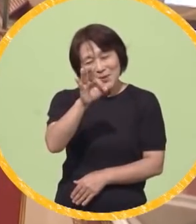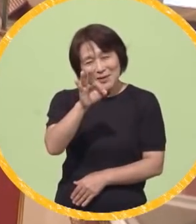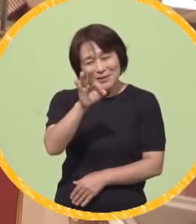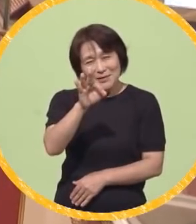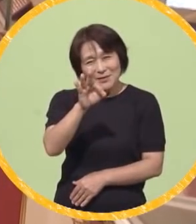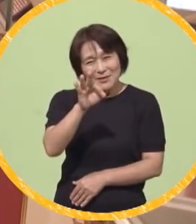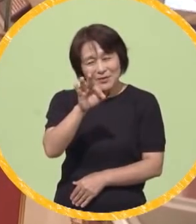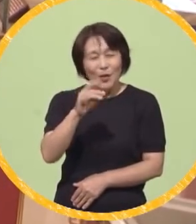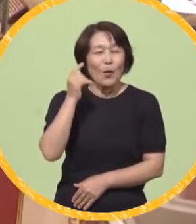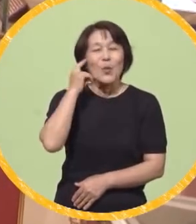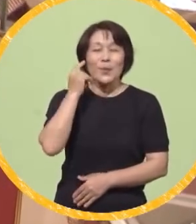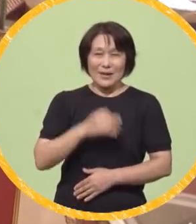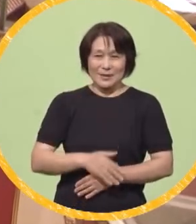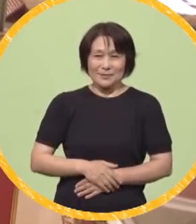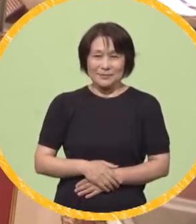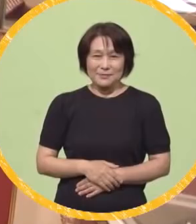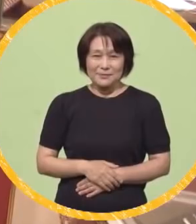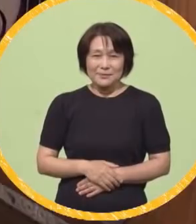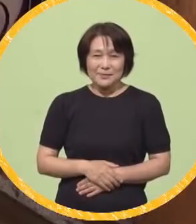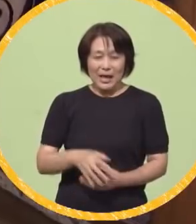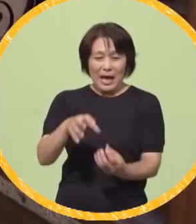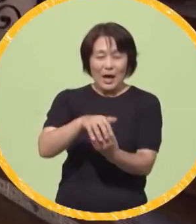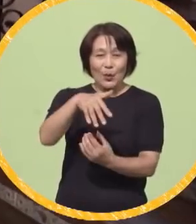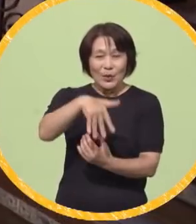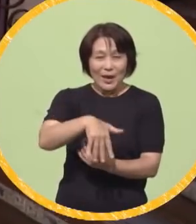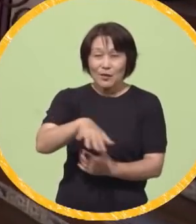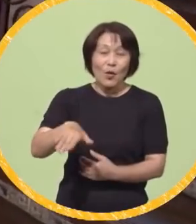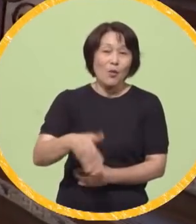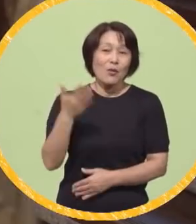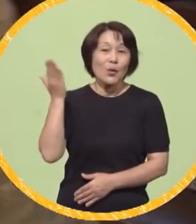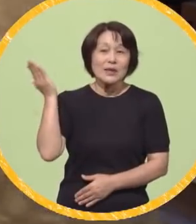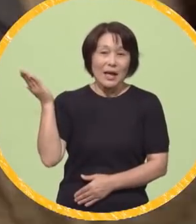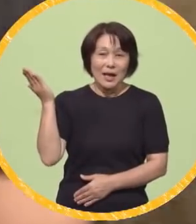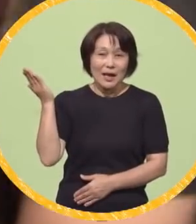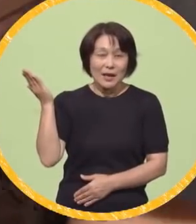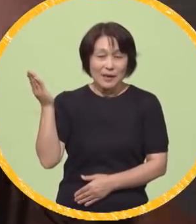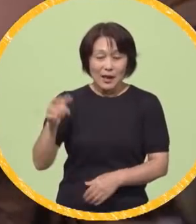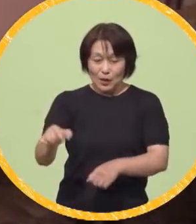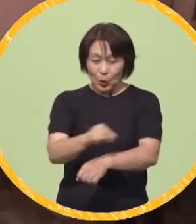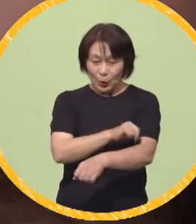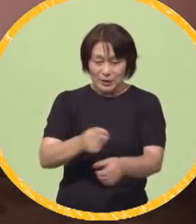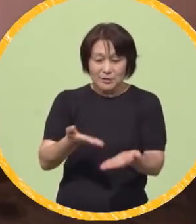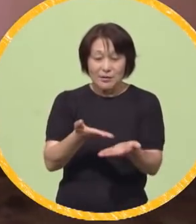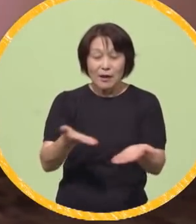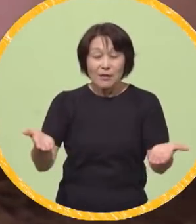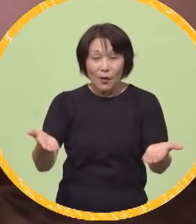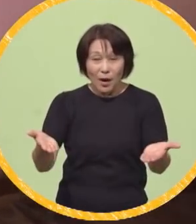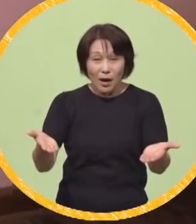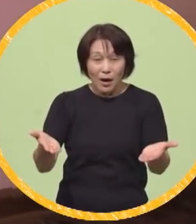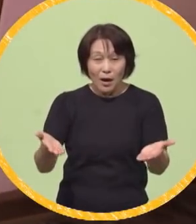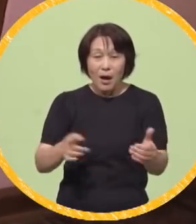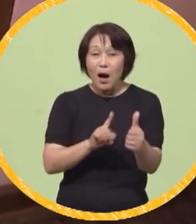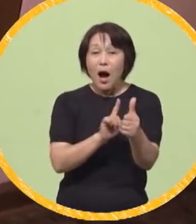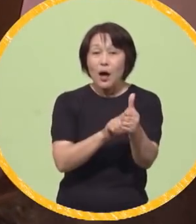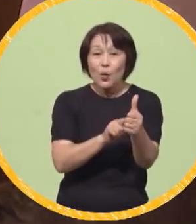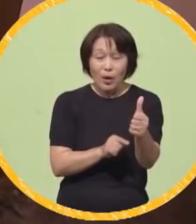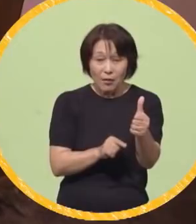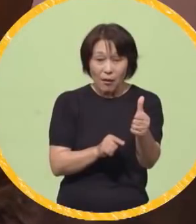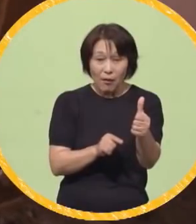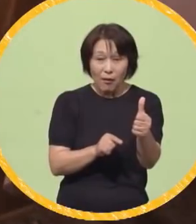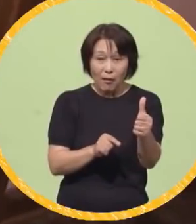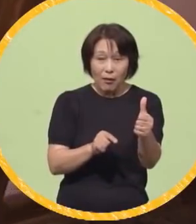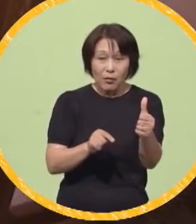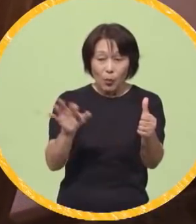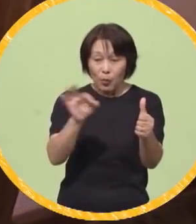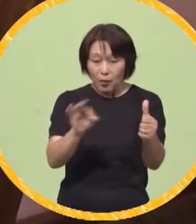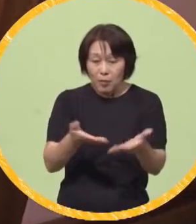な そんな箱根ガラスの森美術館ですが、特別展ではなんとあのお方の作品が展示されております